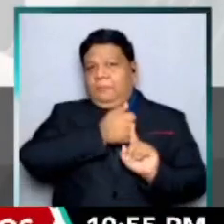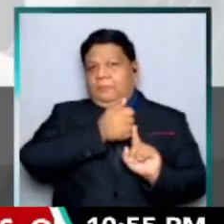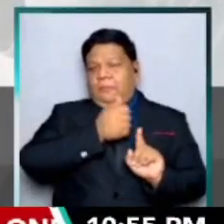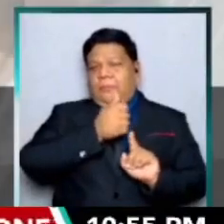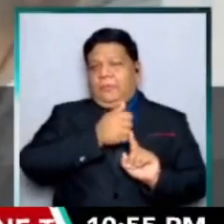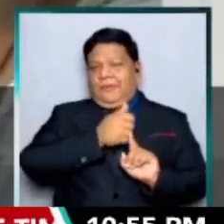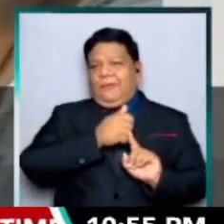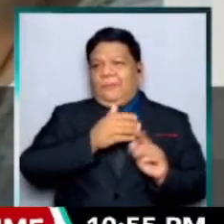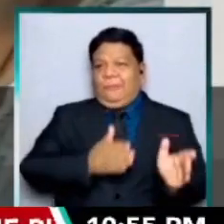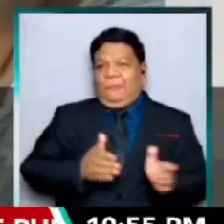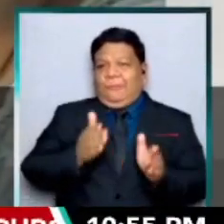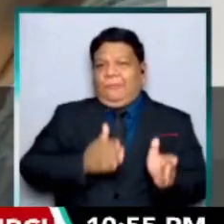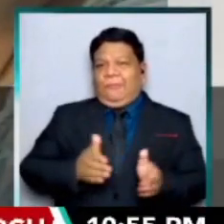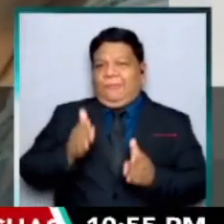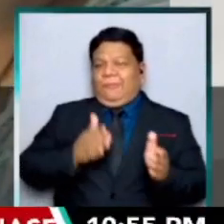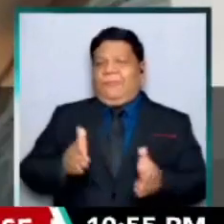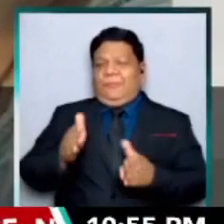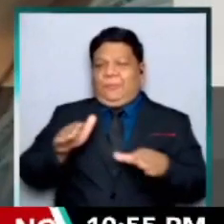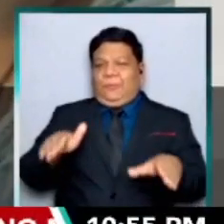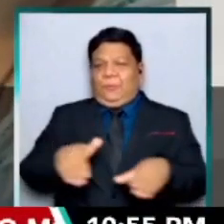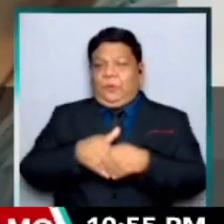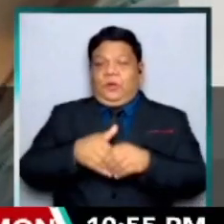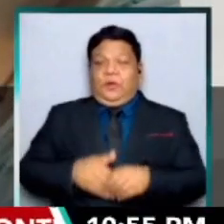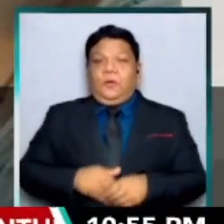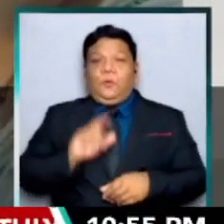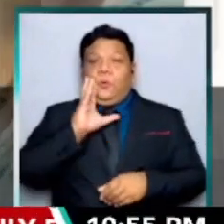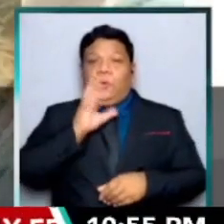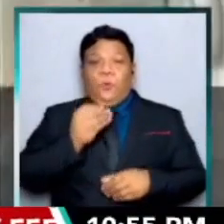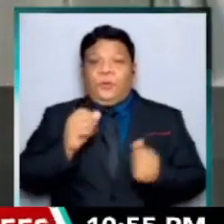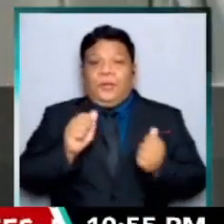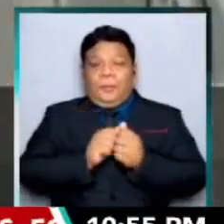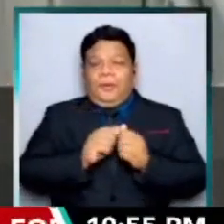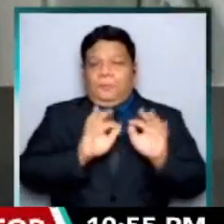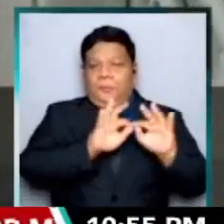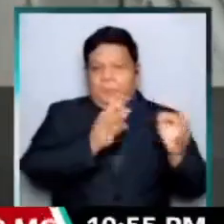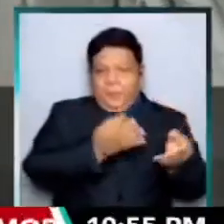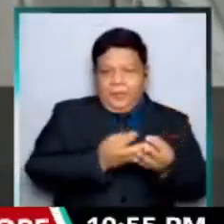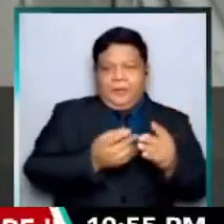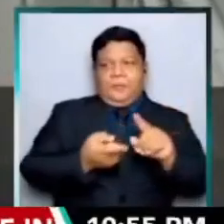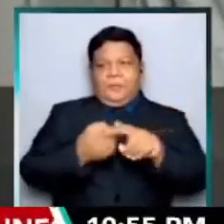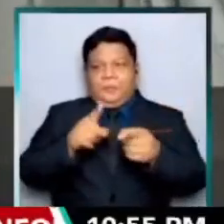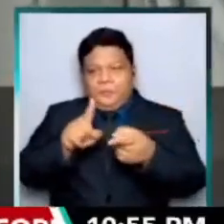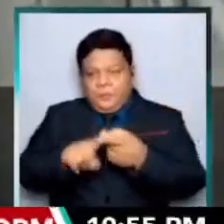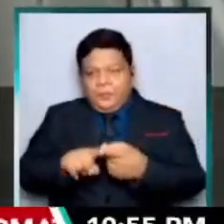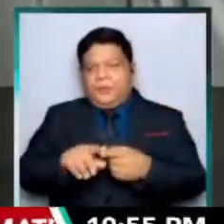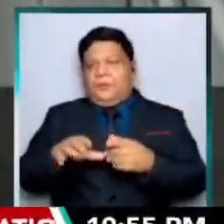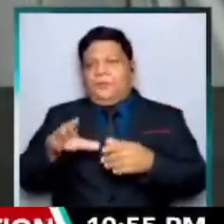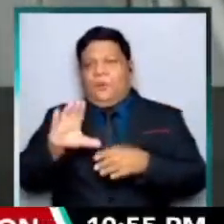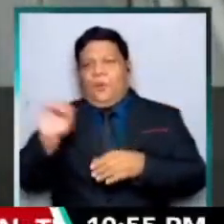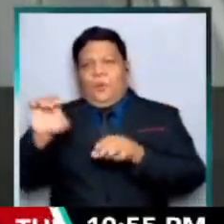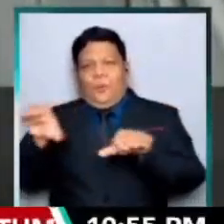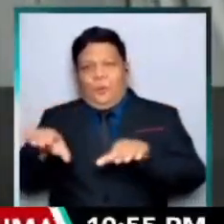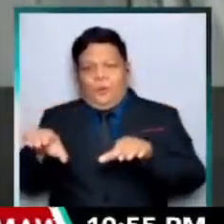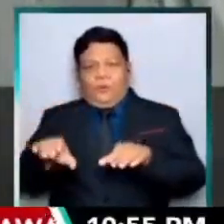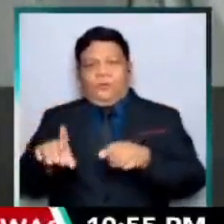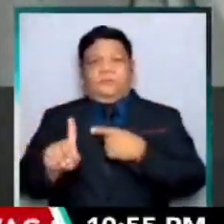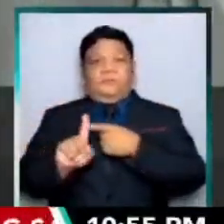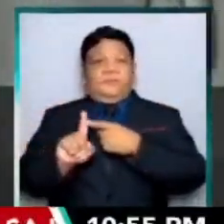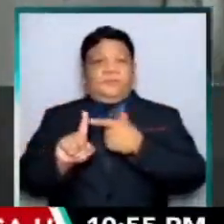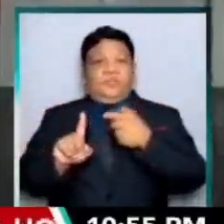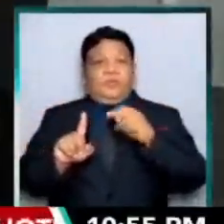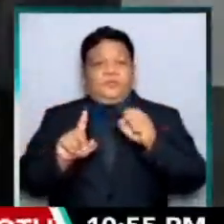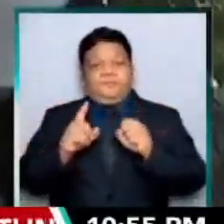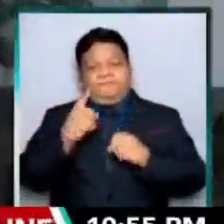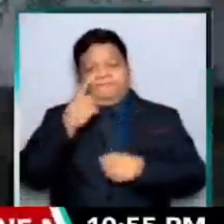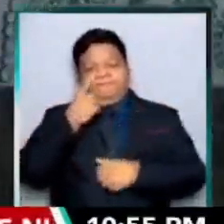kasal. Magkakasabuat ang kanyang pamilya, mga kaibigan at katrabaho. Kaya napaiyak na lamang si Genesis pagdating sa